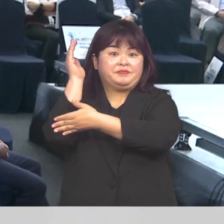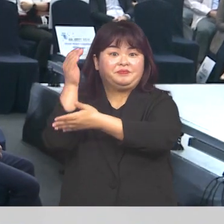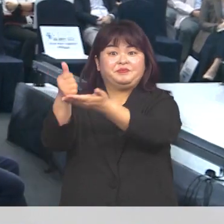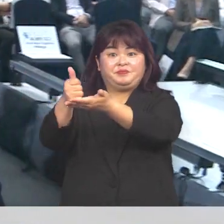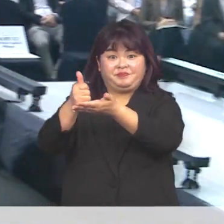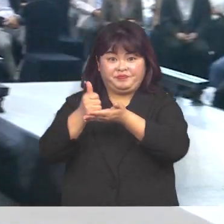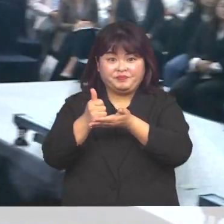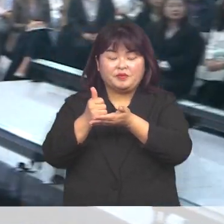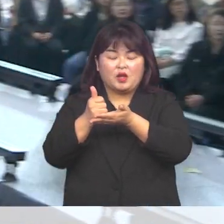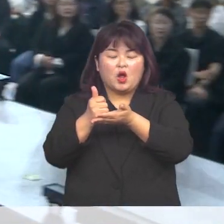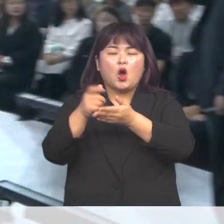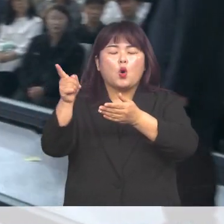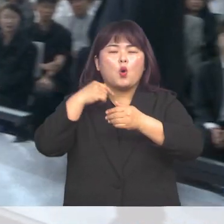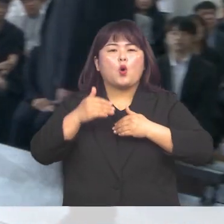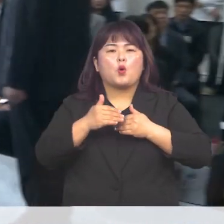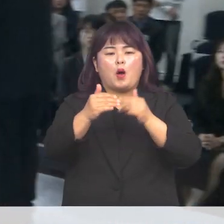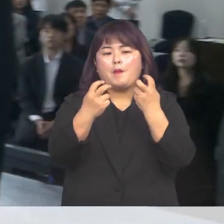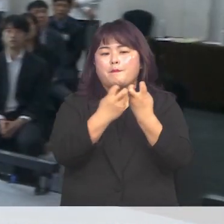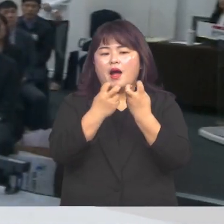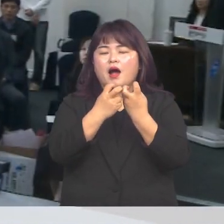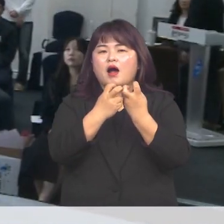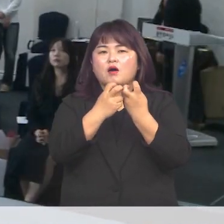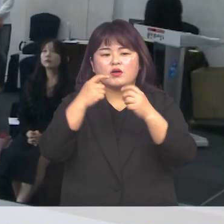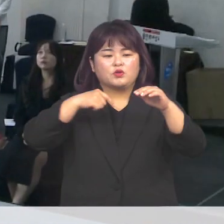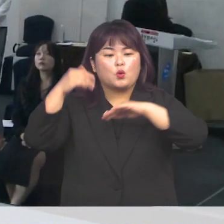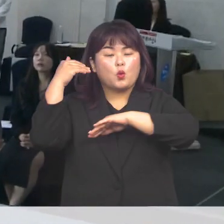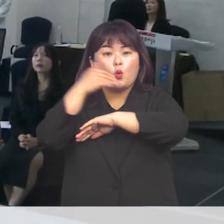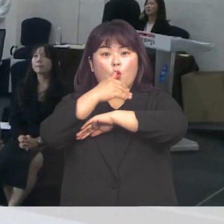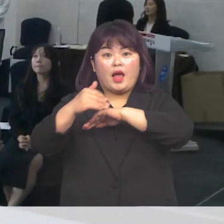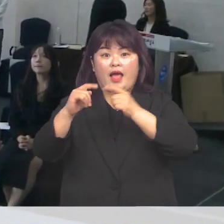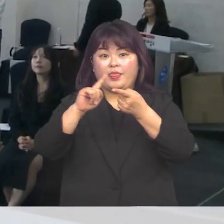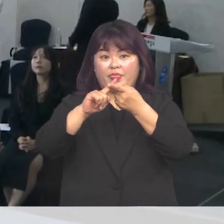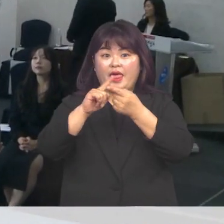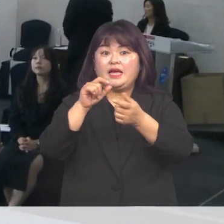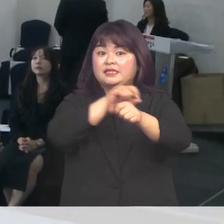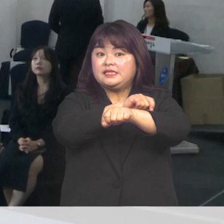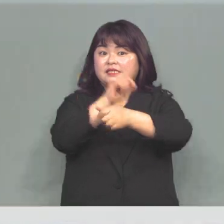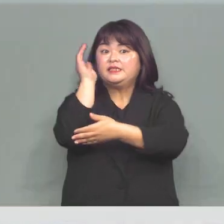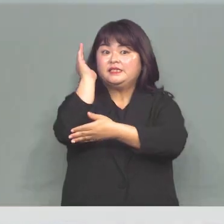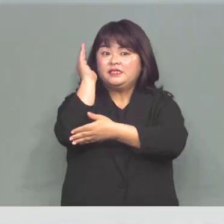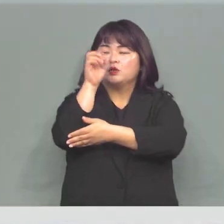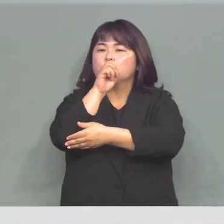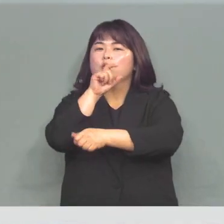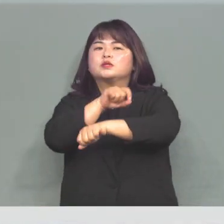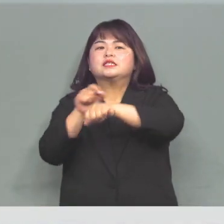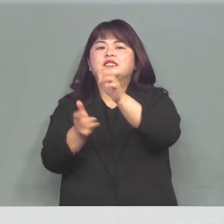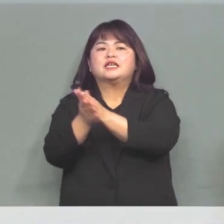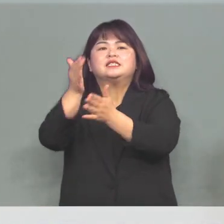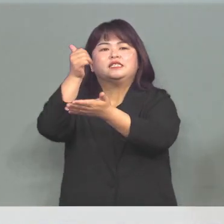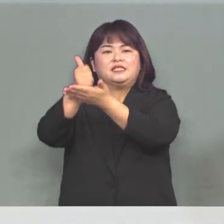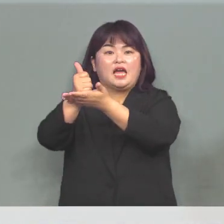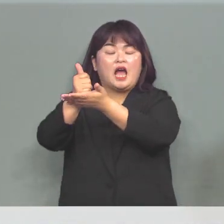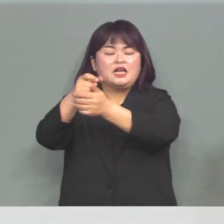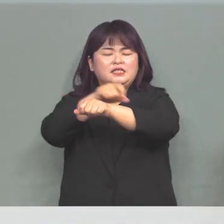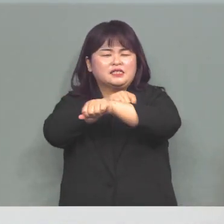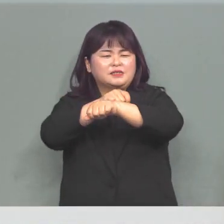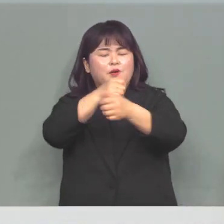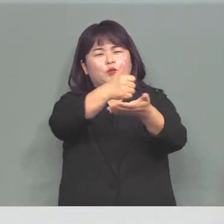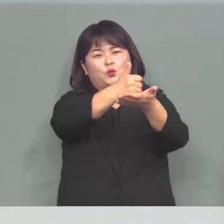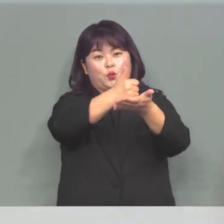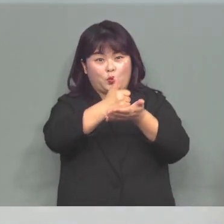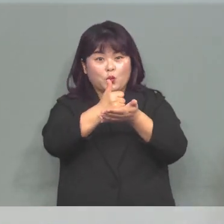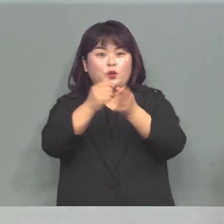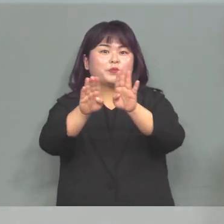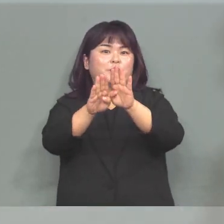국내외 탄소중립 기후위기 대응 현황과 정책 동향이라는 주제로 열린 이번 강연은 이상일 용인특례시장의 특별